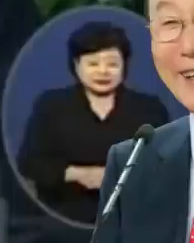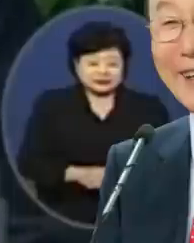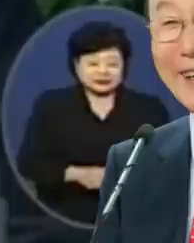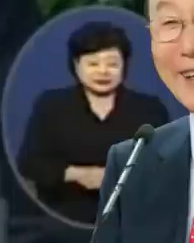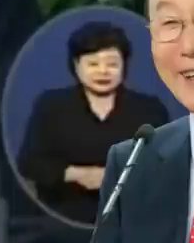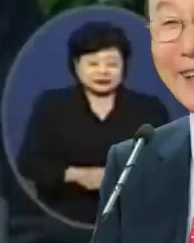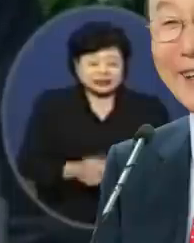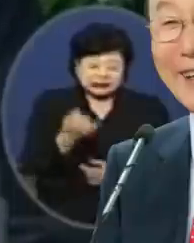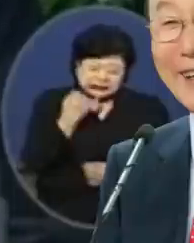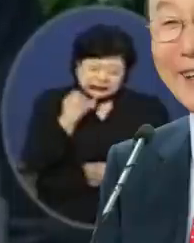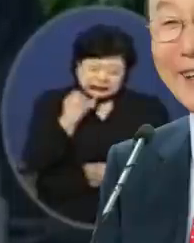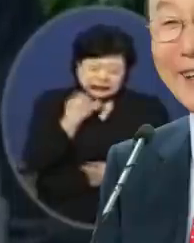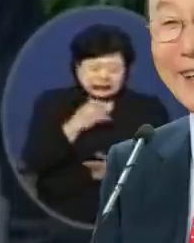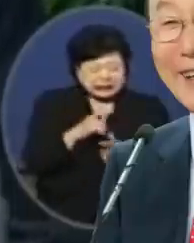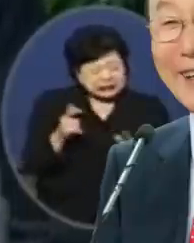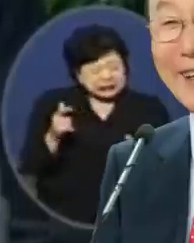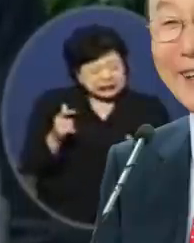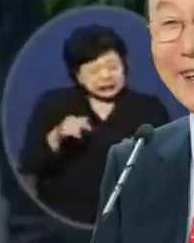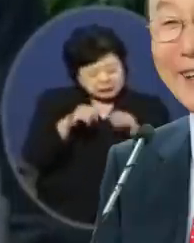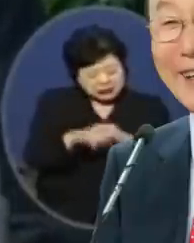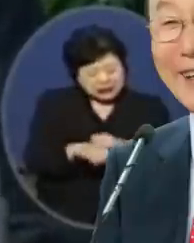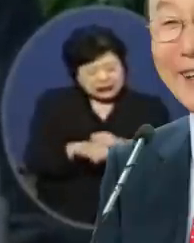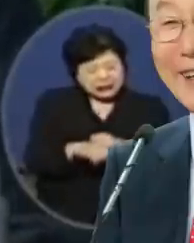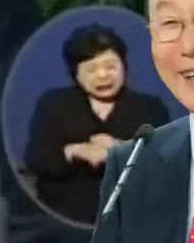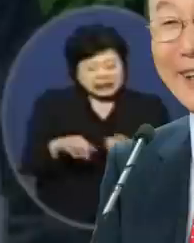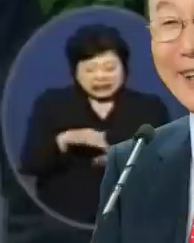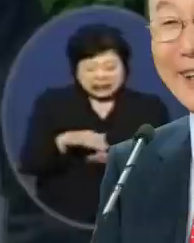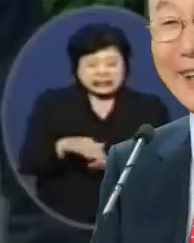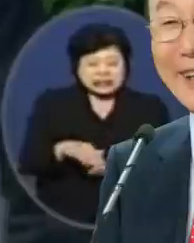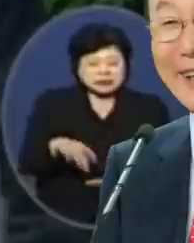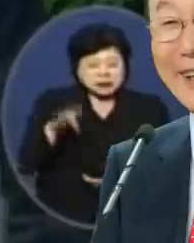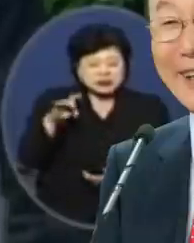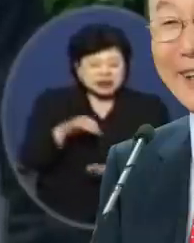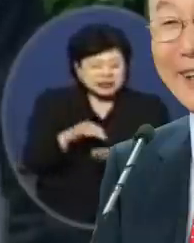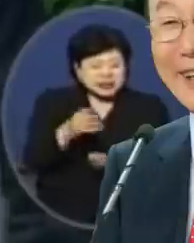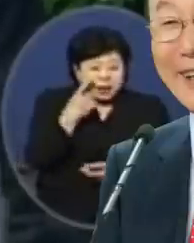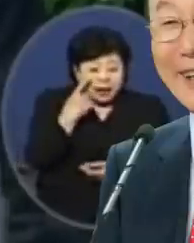큰일 날지 않을까? 잘못하면 망하지 않느냐? 계산을 먼저 하는데